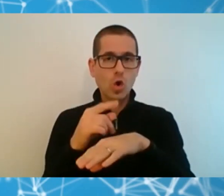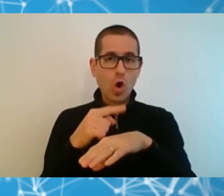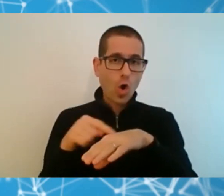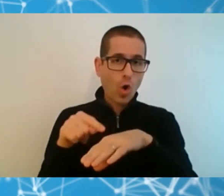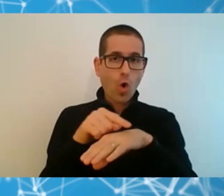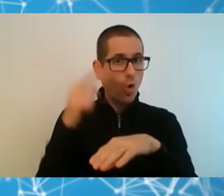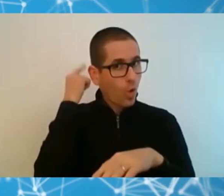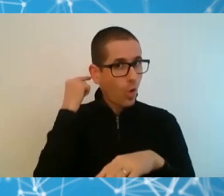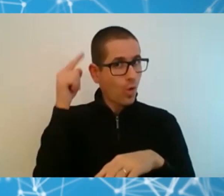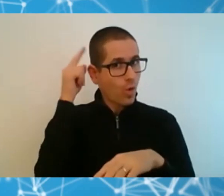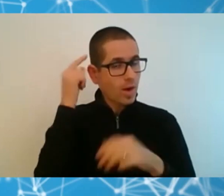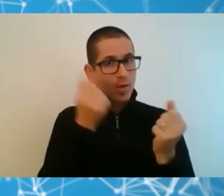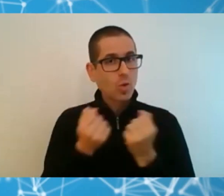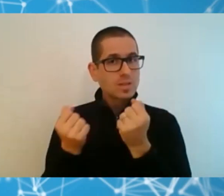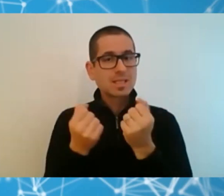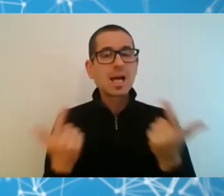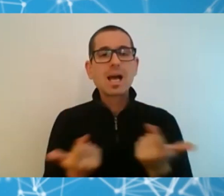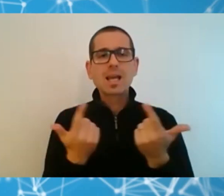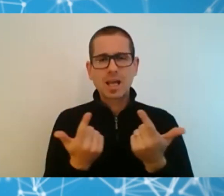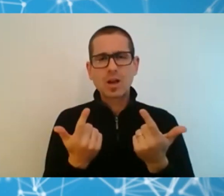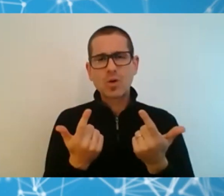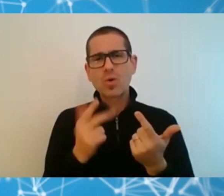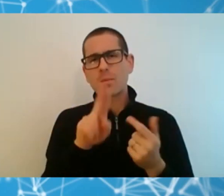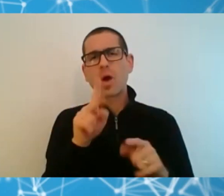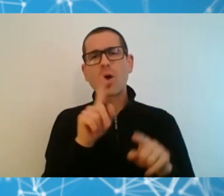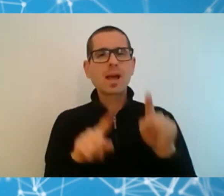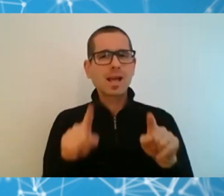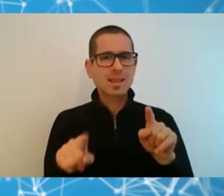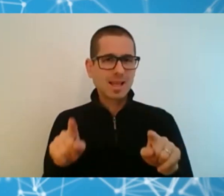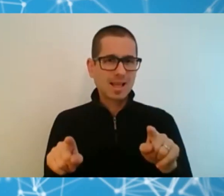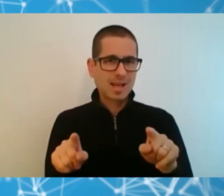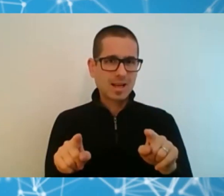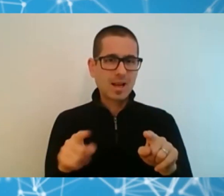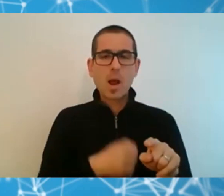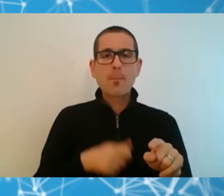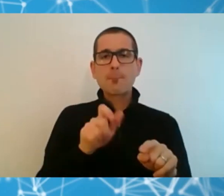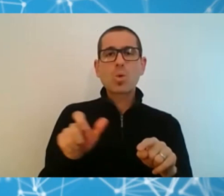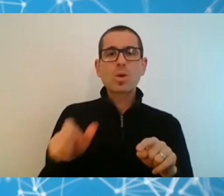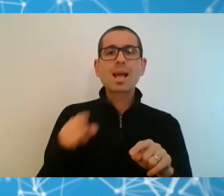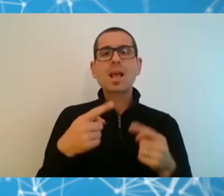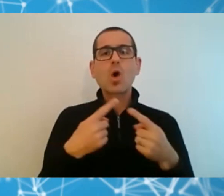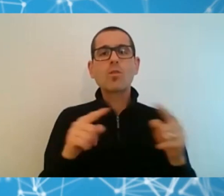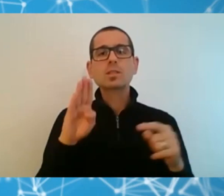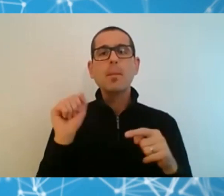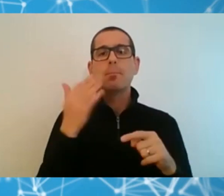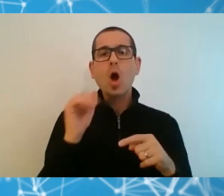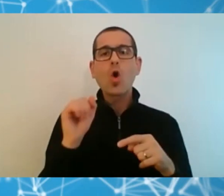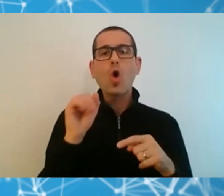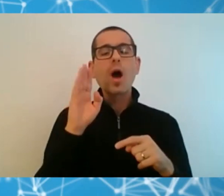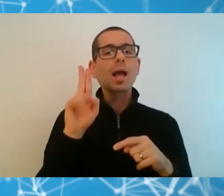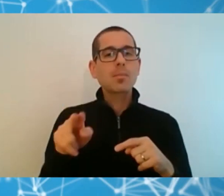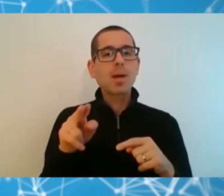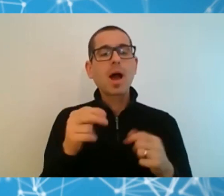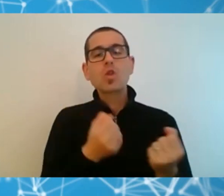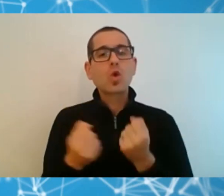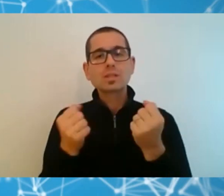okrog nosilca, ki je lahko prisotna pri nekaterih bolnikih, ki imajo take vrste tole baho, ki ima